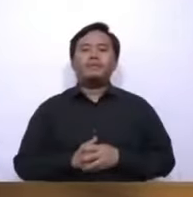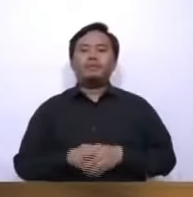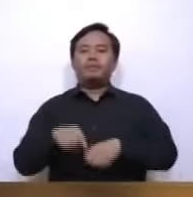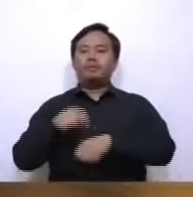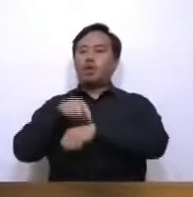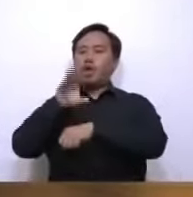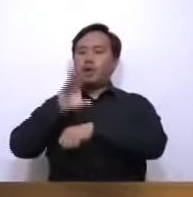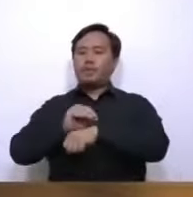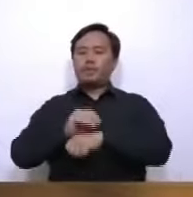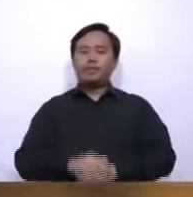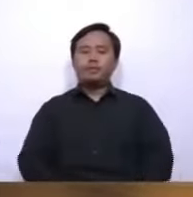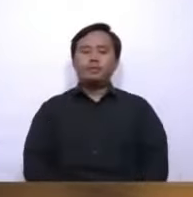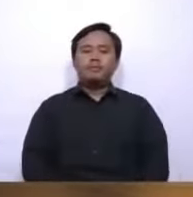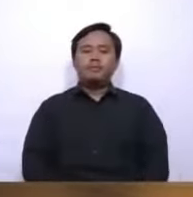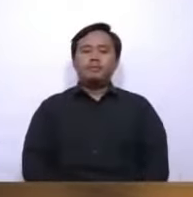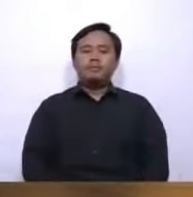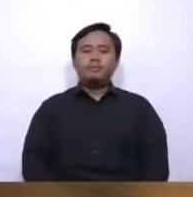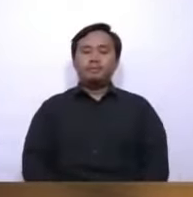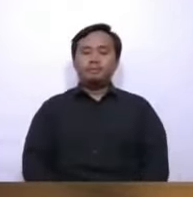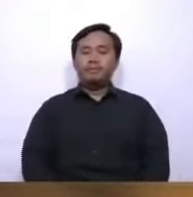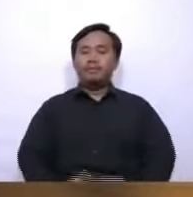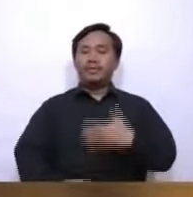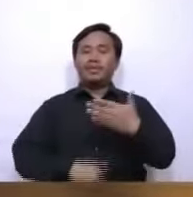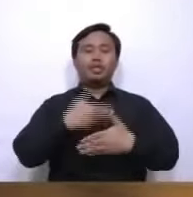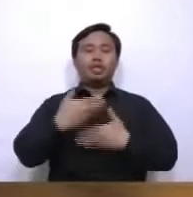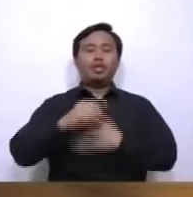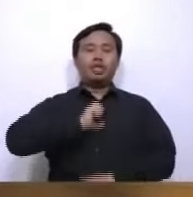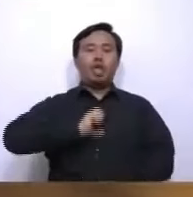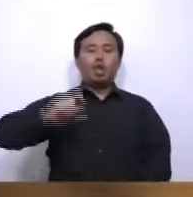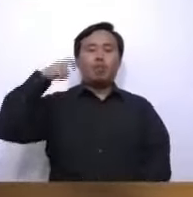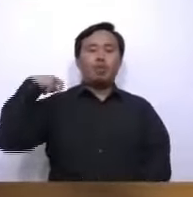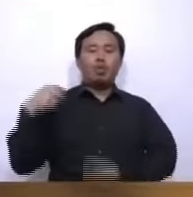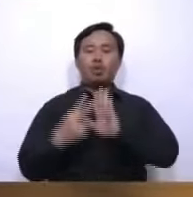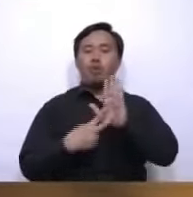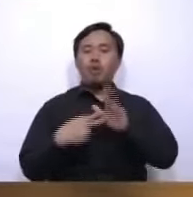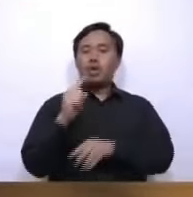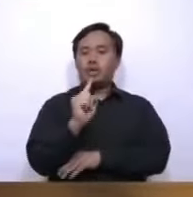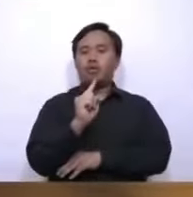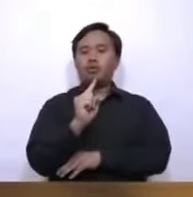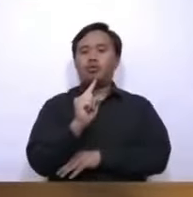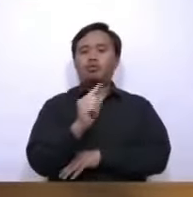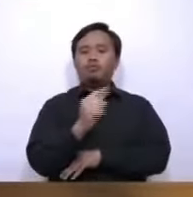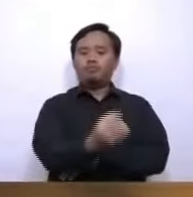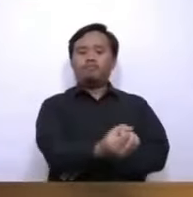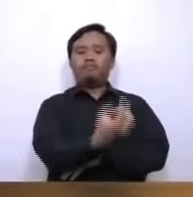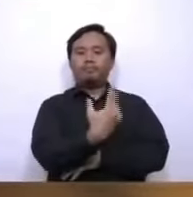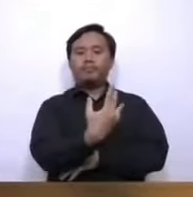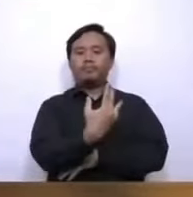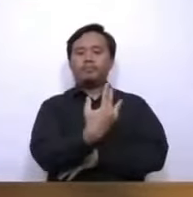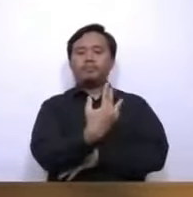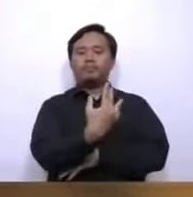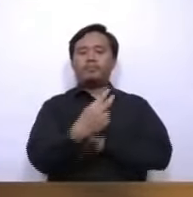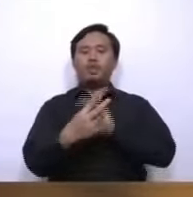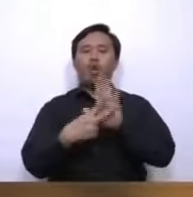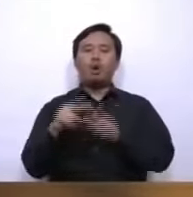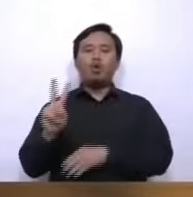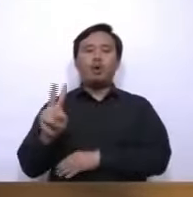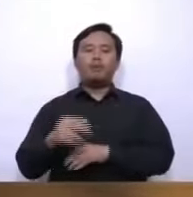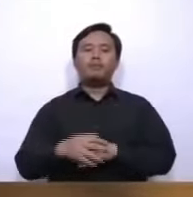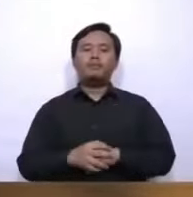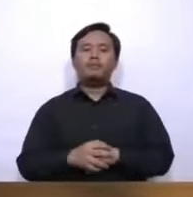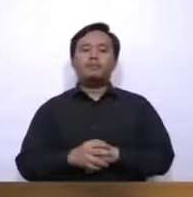habis. Saya beri kesempatan kepada Cagub nomor urut 1 untuk menanggapi jawaban Cagub nomor urut